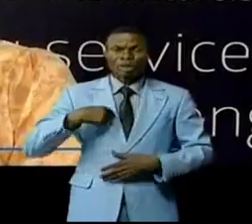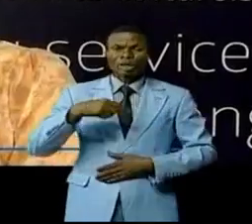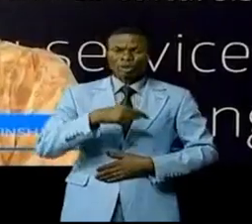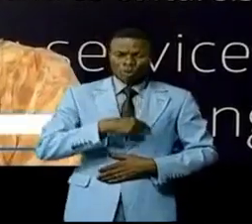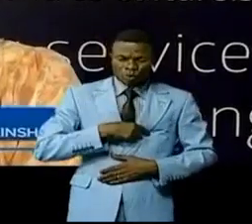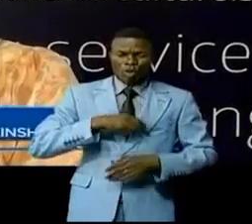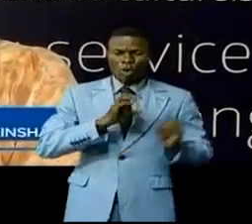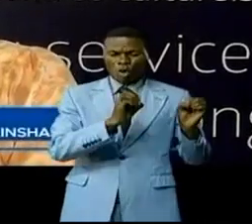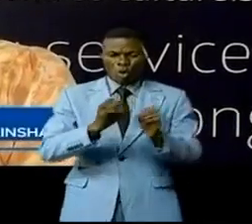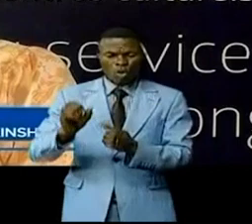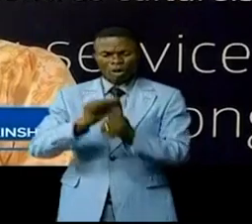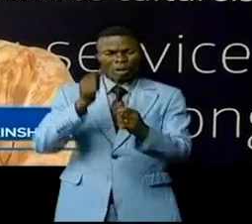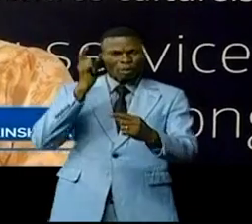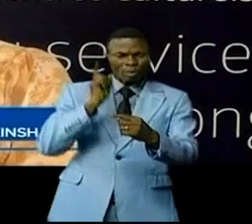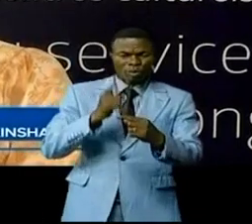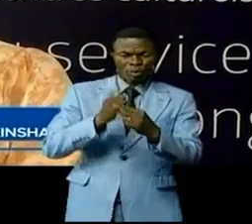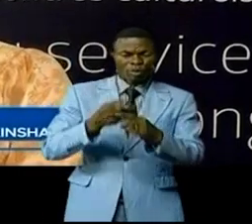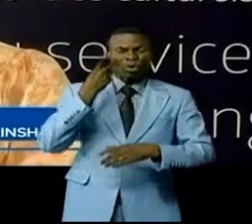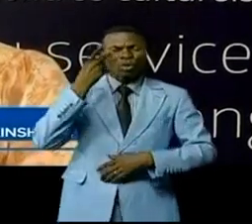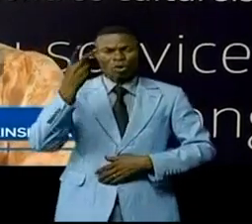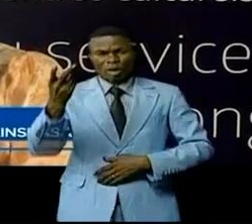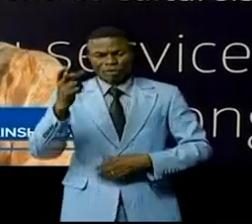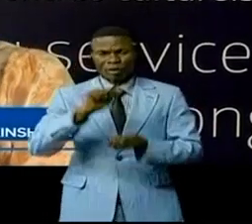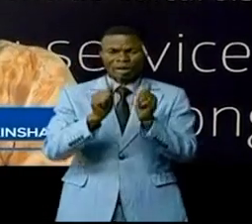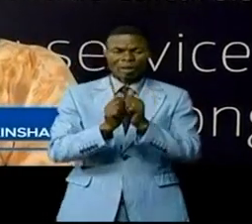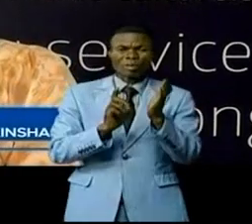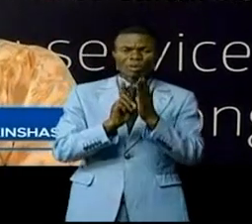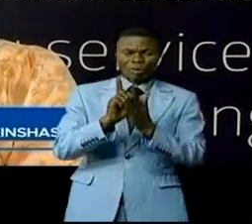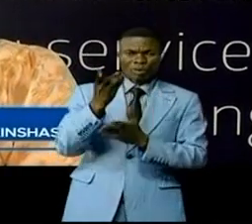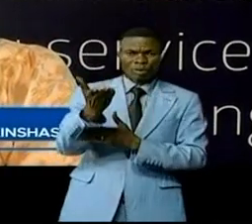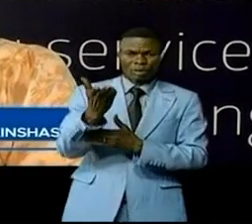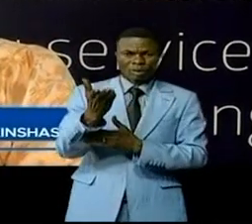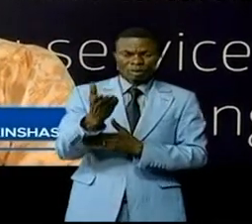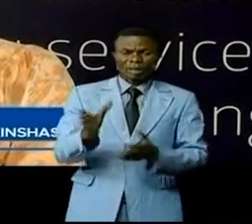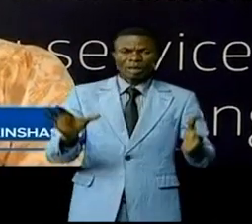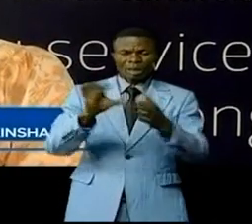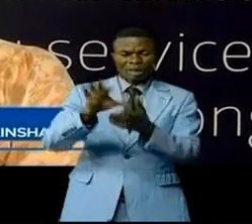malgré les difficultés de diffusion et les difficultés de production,